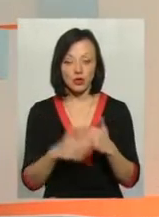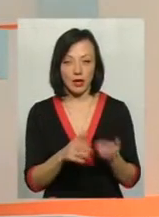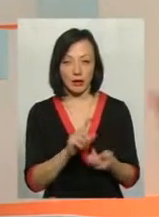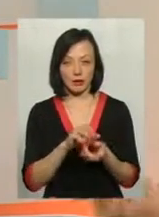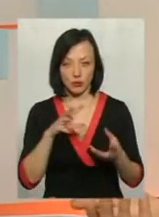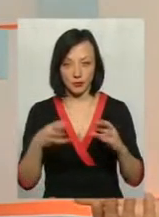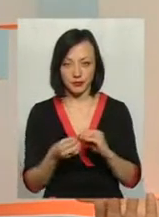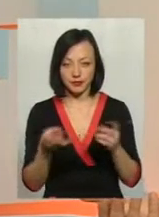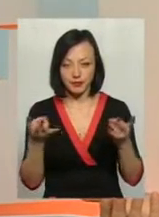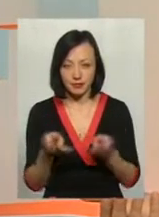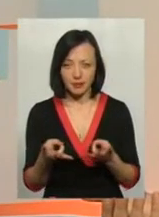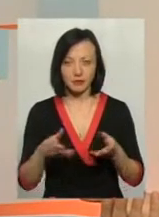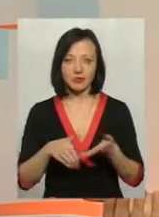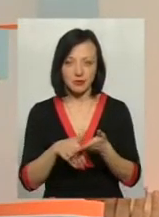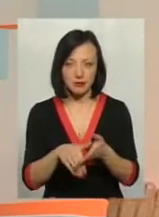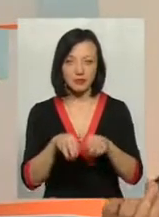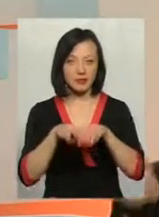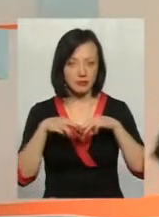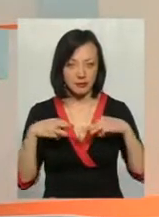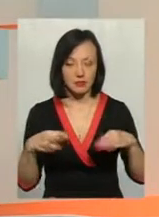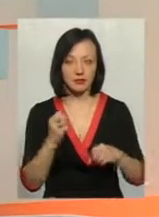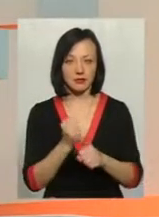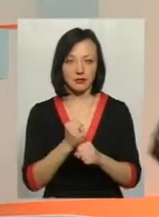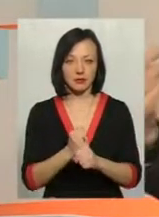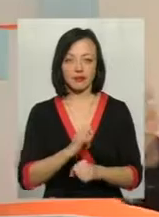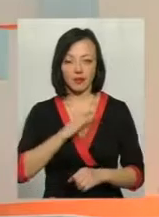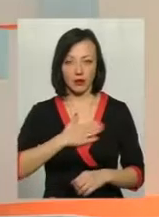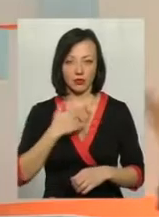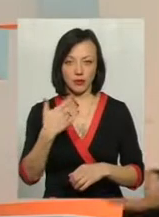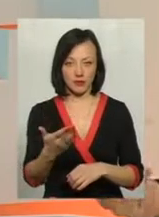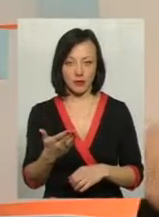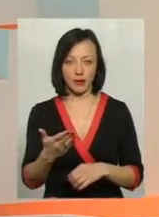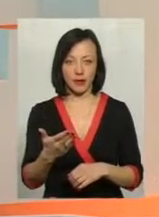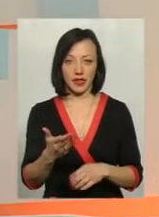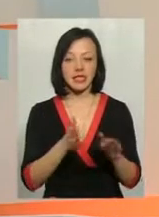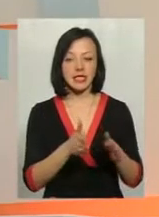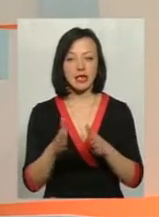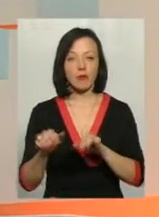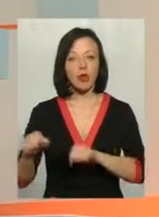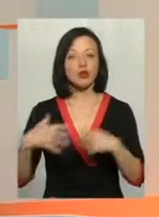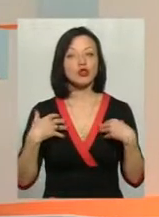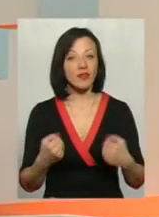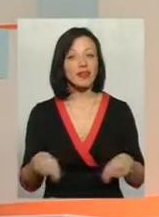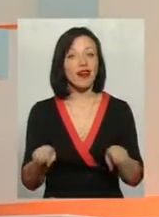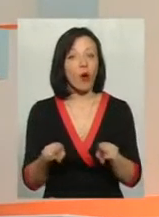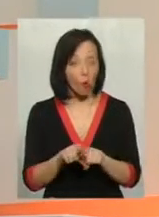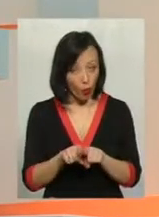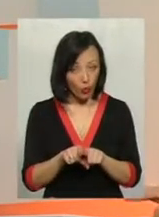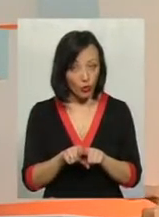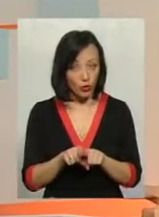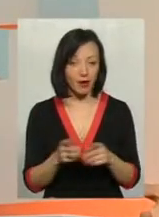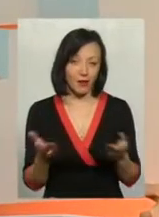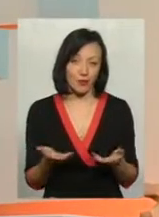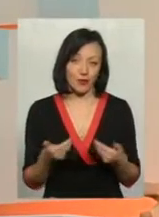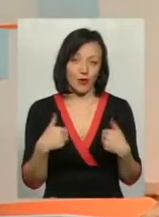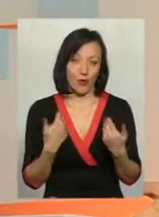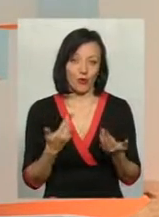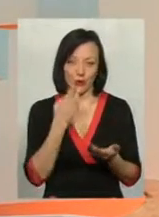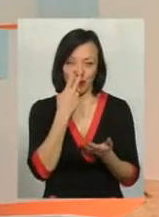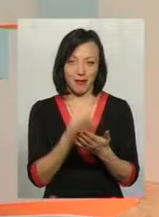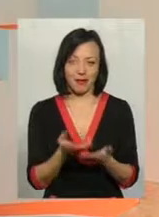Тепер просто треба допомогти міністерству зробити нашу з вами систему охорони здоров'я такою, якою ми її